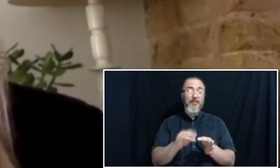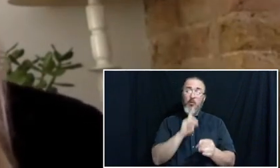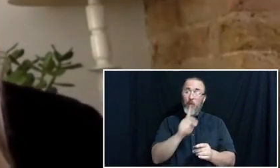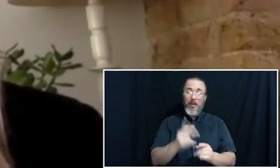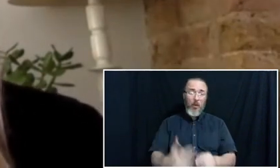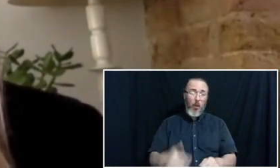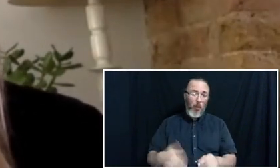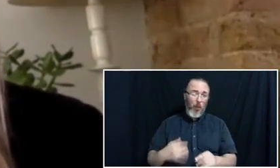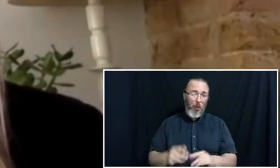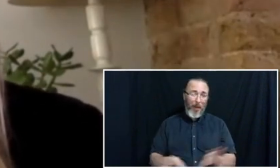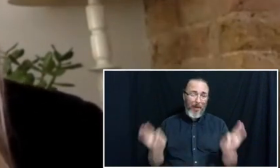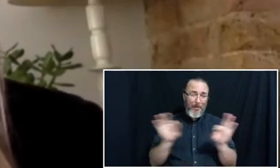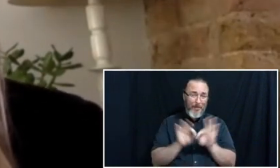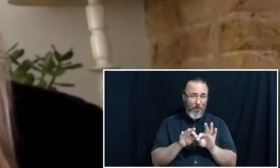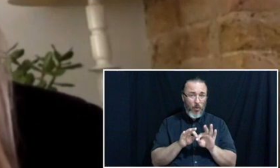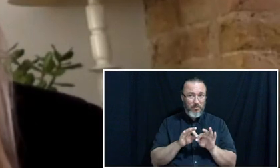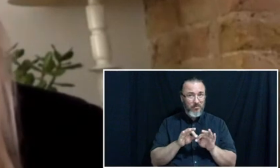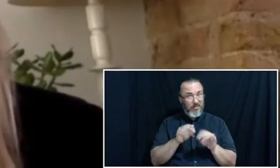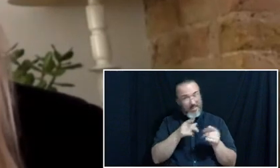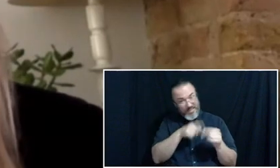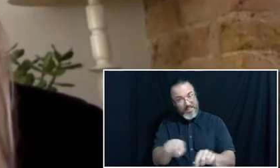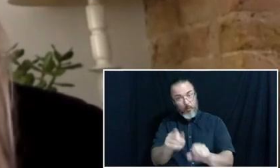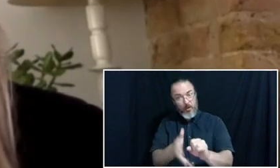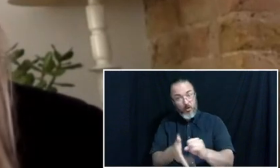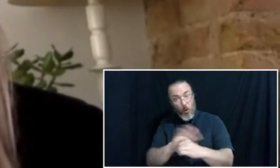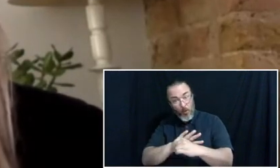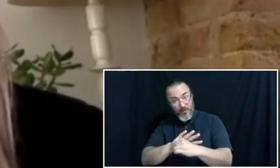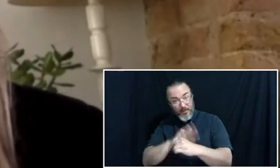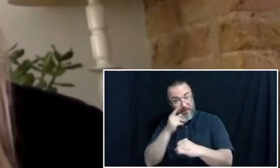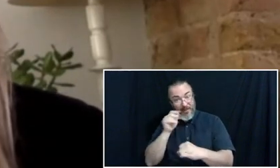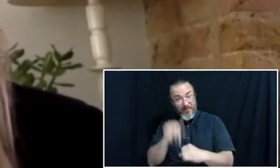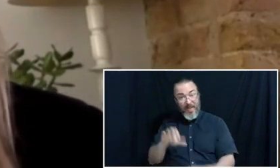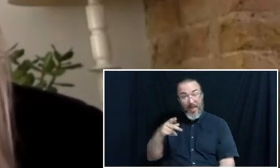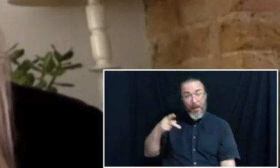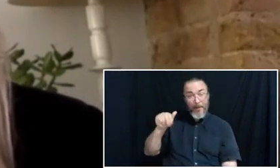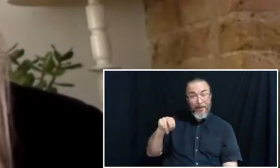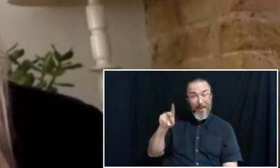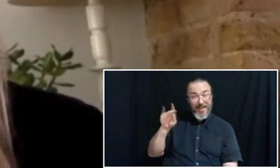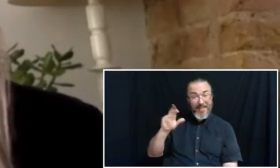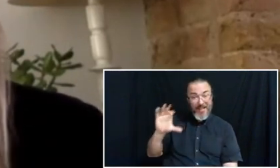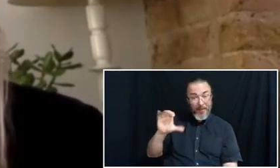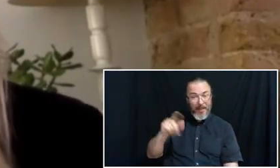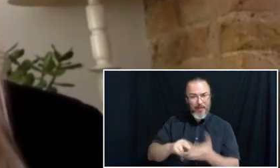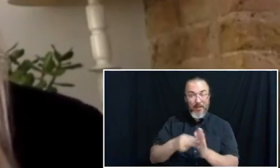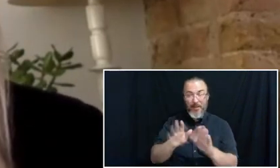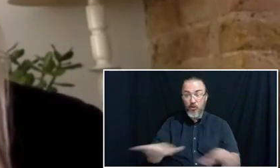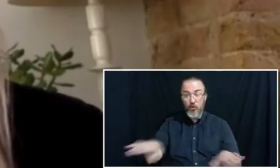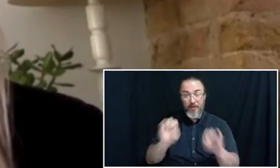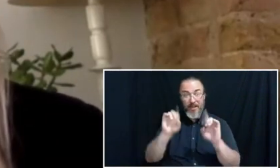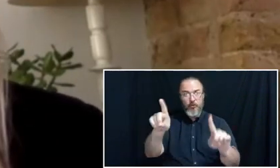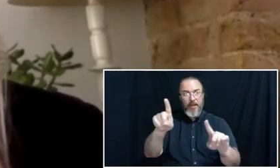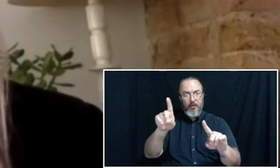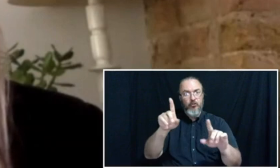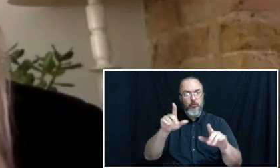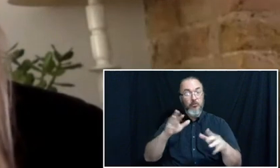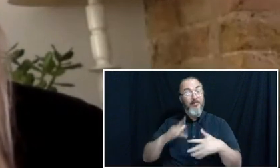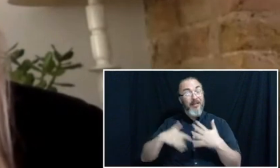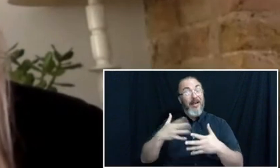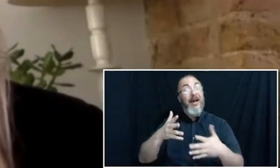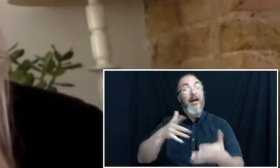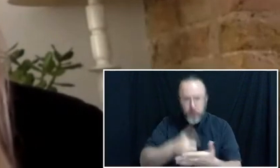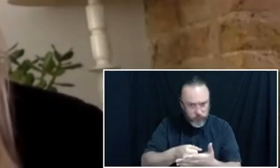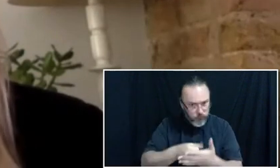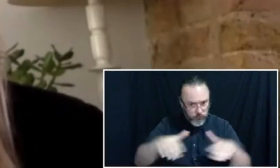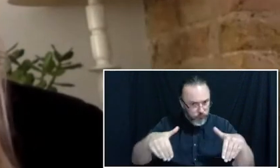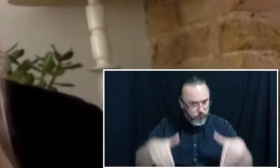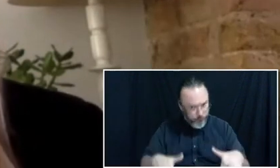plus important dans le contexte de la COVID-19. La pandémie a fait qu'il y a eu interruption des